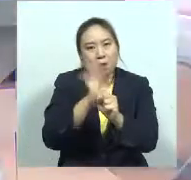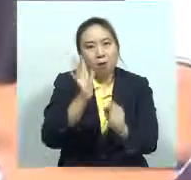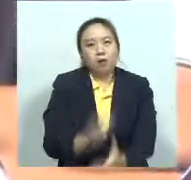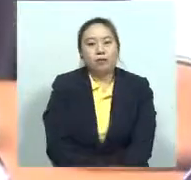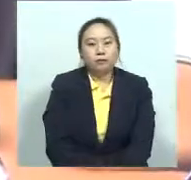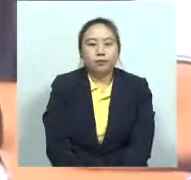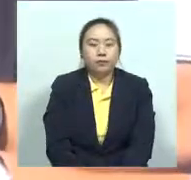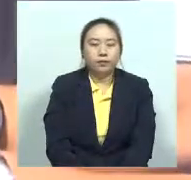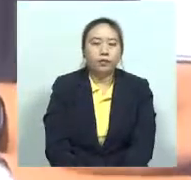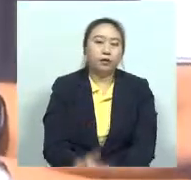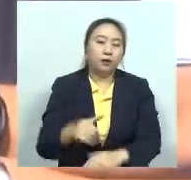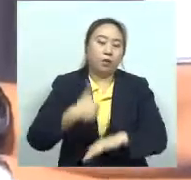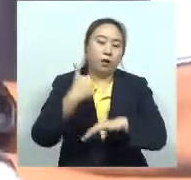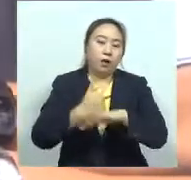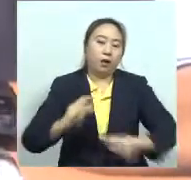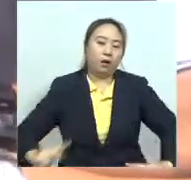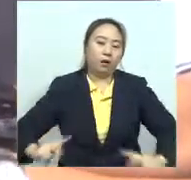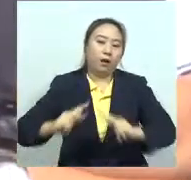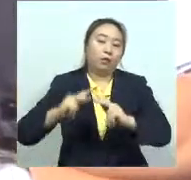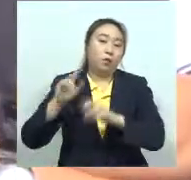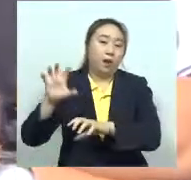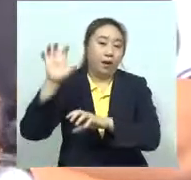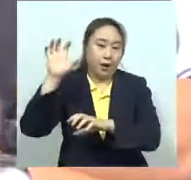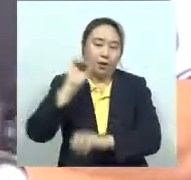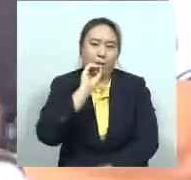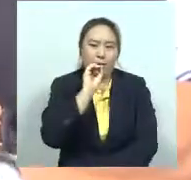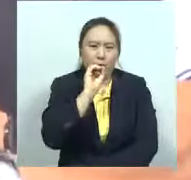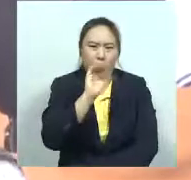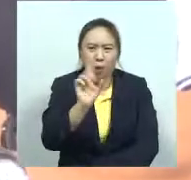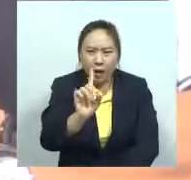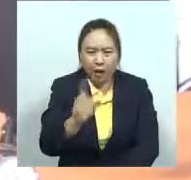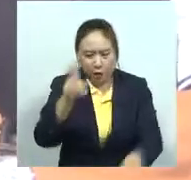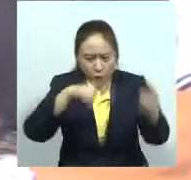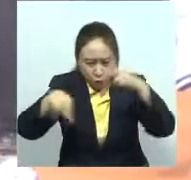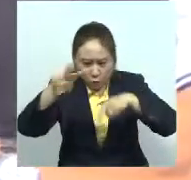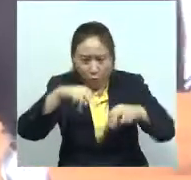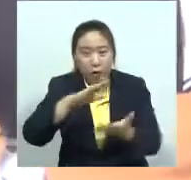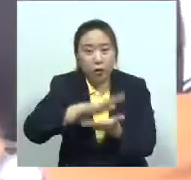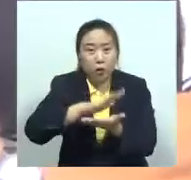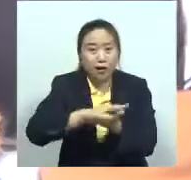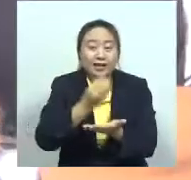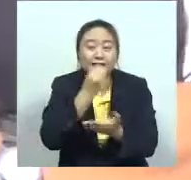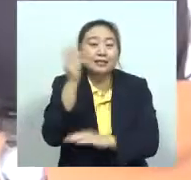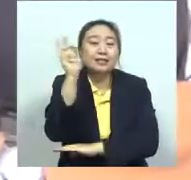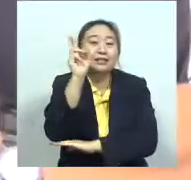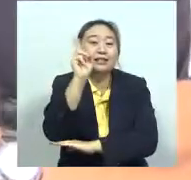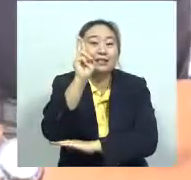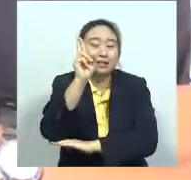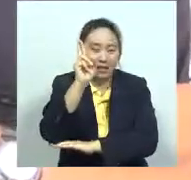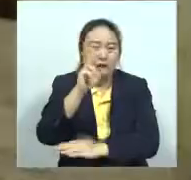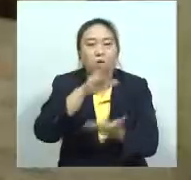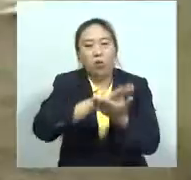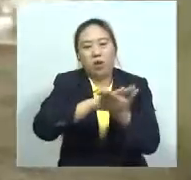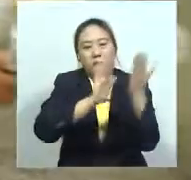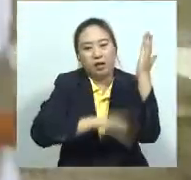พลเอกอนุพงษ์เผ่าจินดารัฐมนตรีว่าการกระทรวงมหาดไทยกล่าวถึงการตรวจสอบโครงการอาหารกลางวันเด็กนักเรียนในพื้นที่จังหวัด